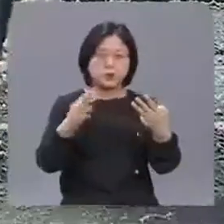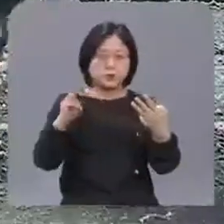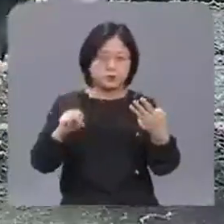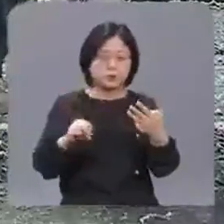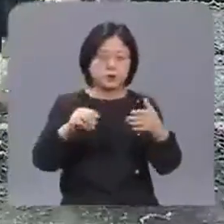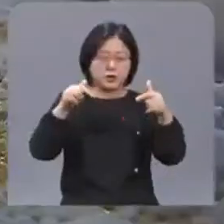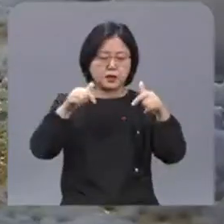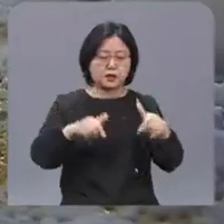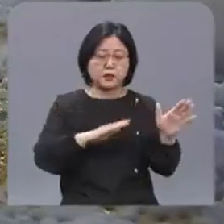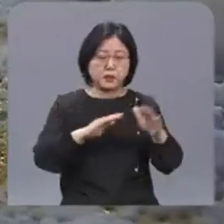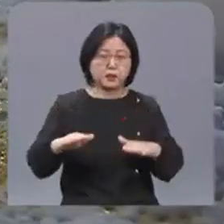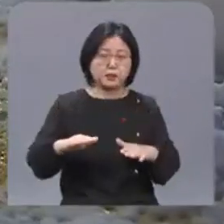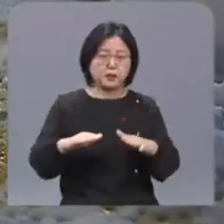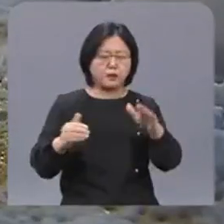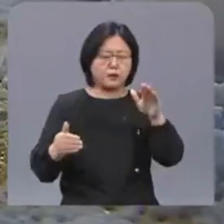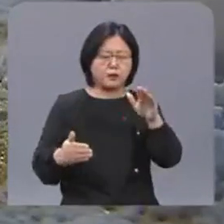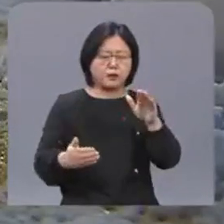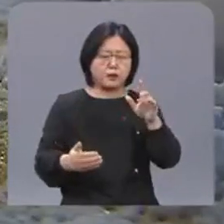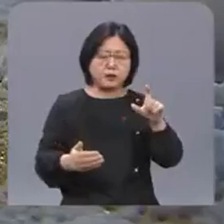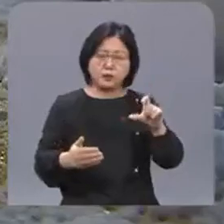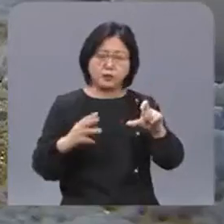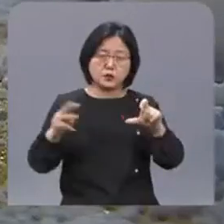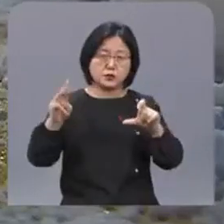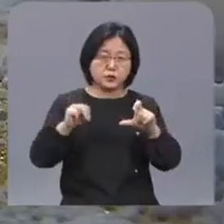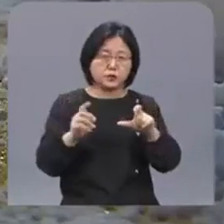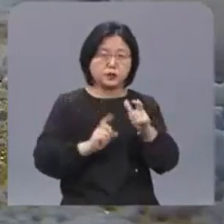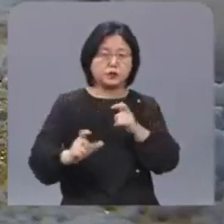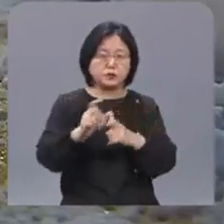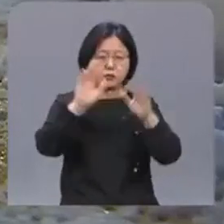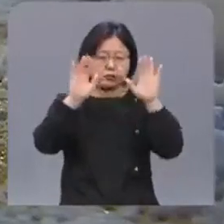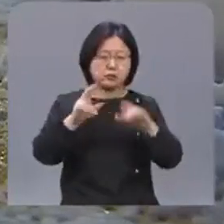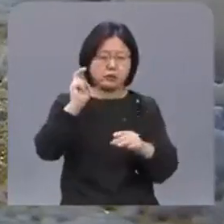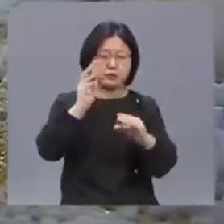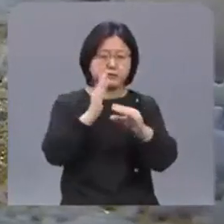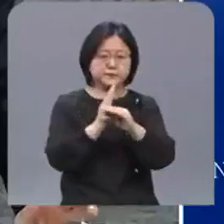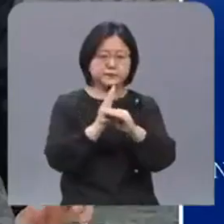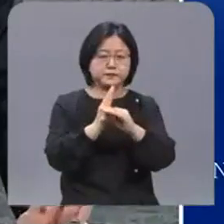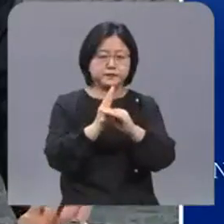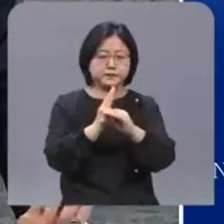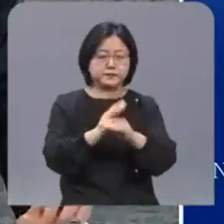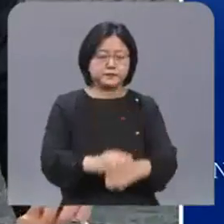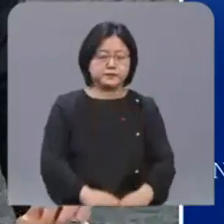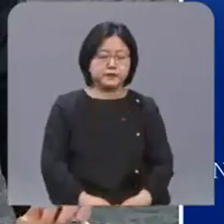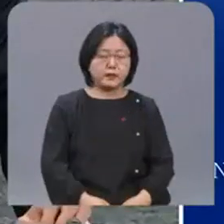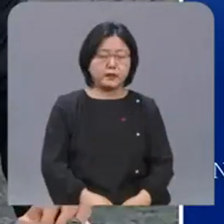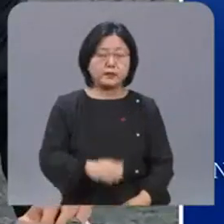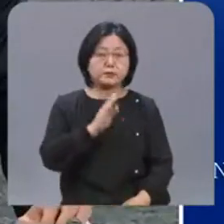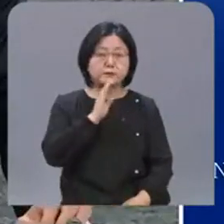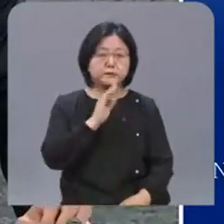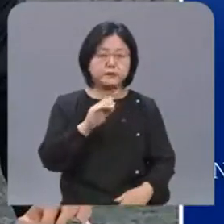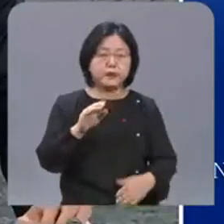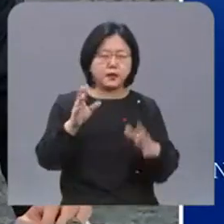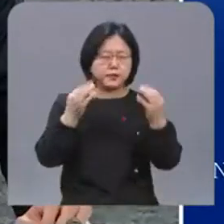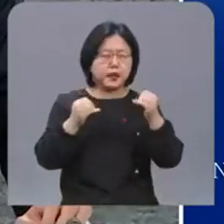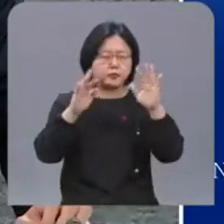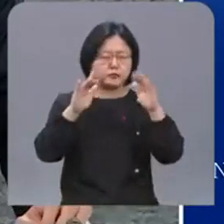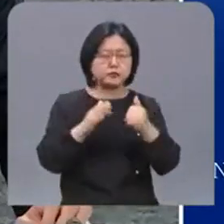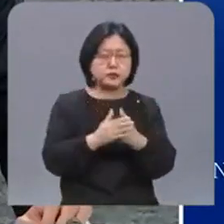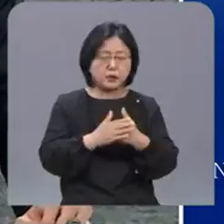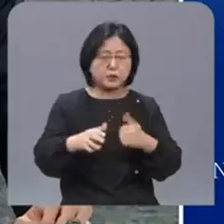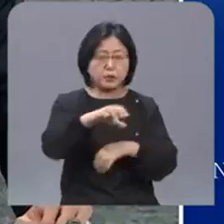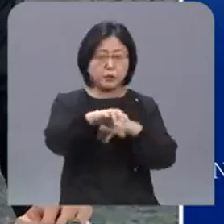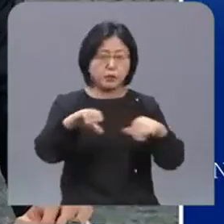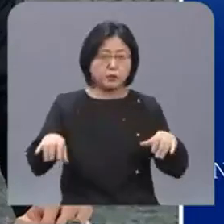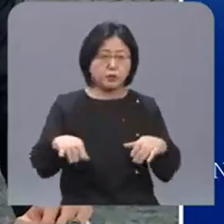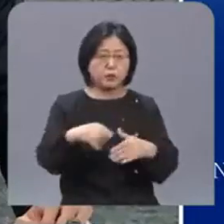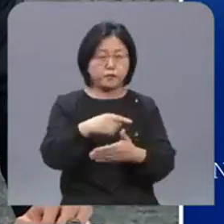서해안에 많은 곳은 15cm 이상 눈이 더 내릴 것으로 예보했습니다 그렇군요 많은 눈 때문에